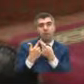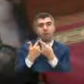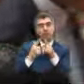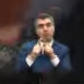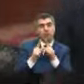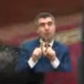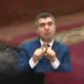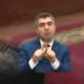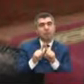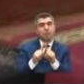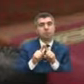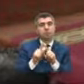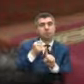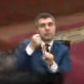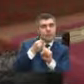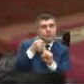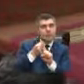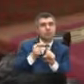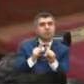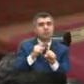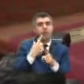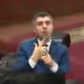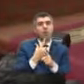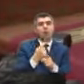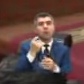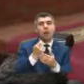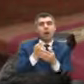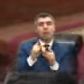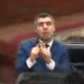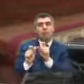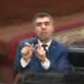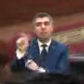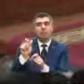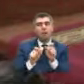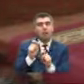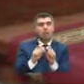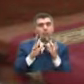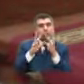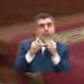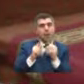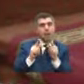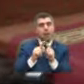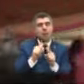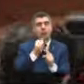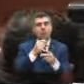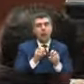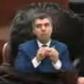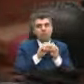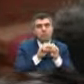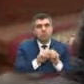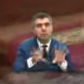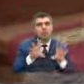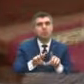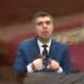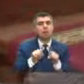أساسية. الدعم الأولى هو التحكم في الطلب على الماء والتثمين ديالو، وتدبير وتنمية العرض من